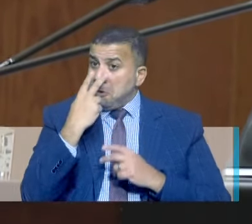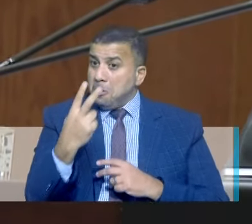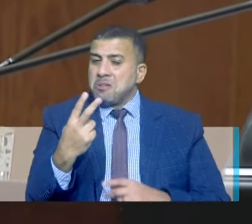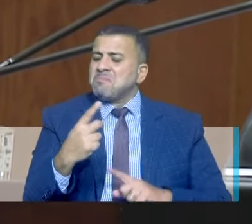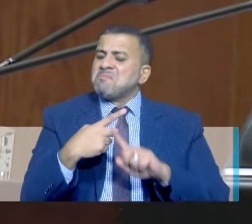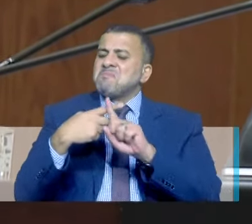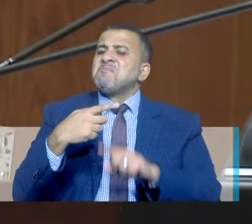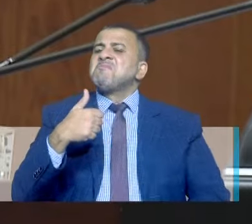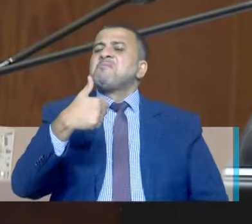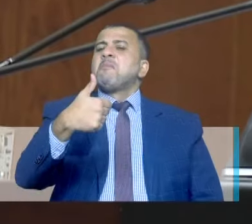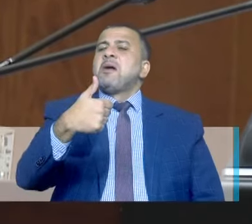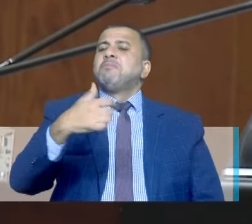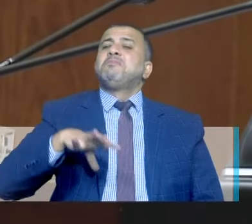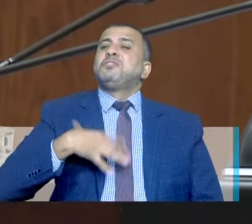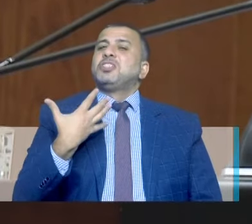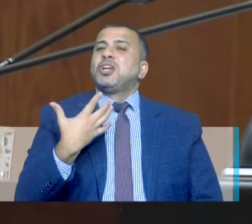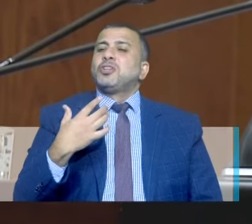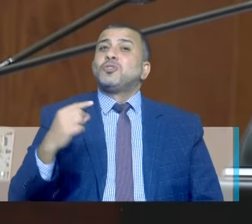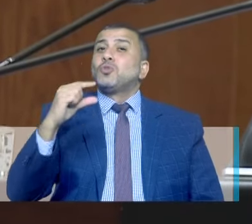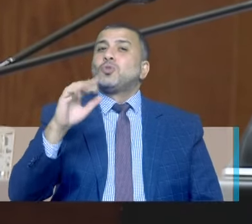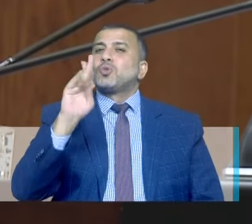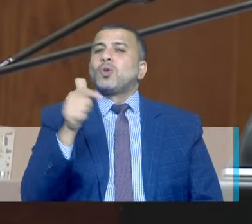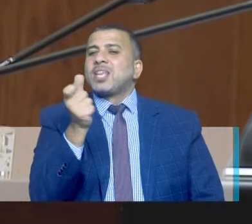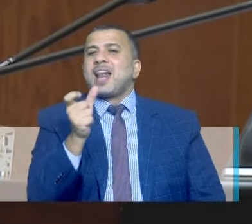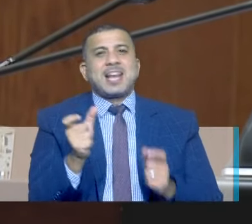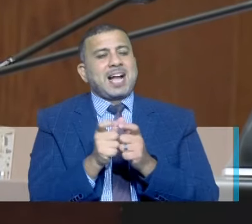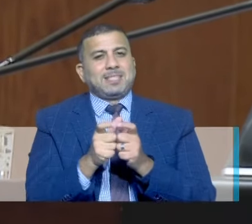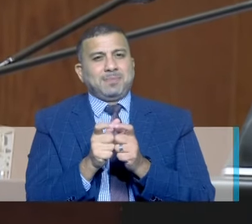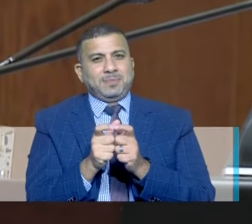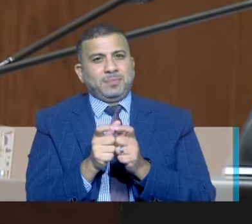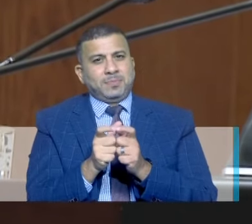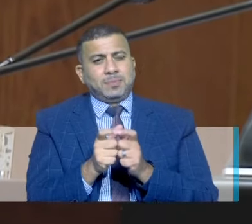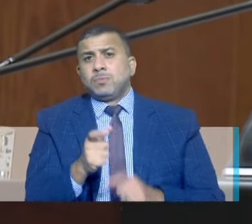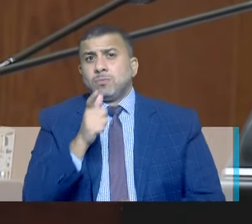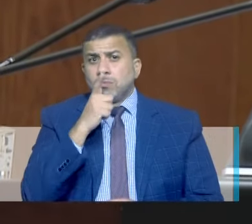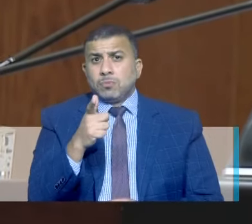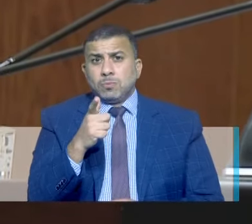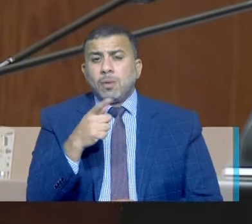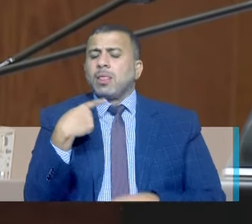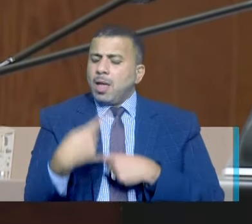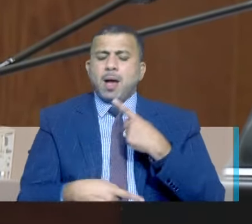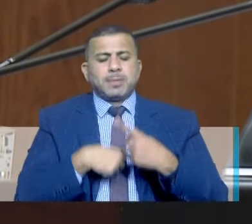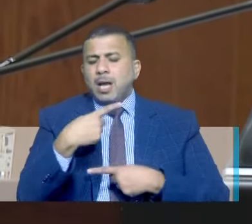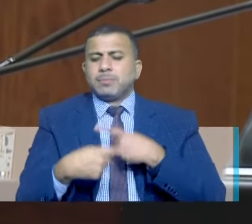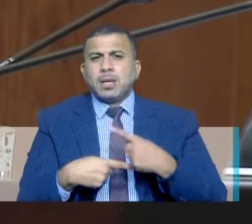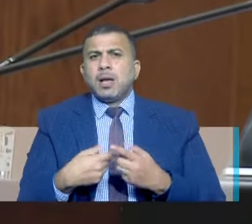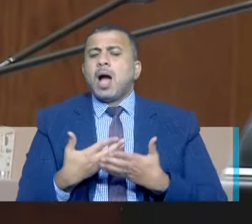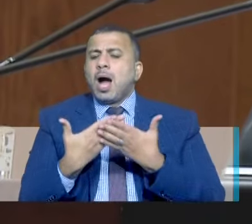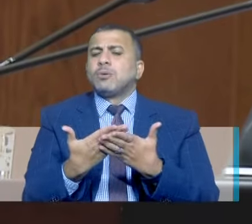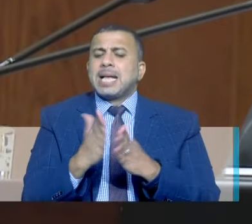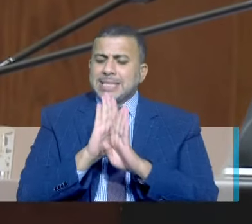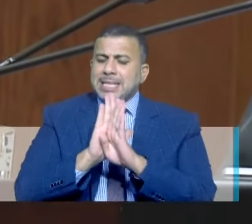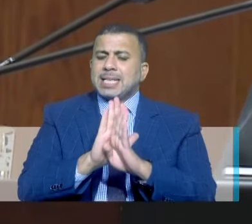سديدة لصاحب السمو الشيخ الدكتور سلطان بن محمد القاسمي، والذي يظل دائماً عوناً